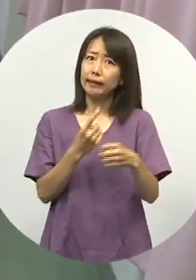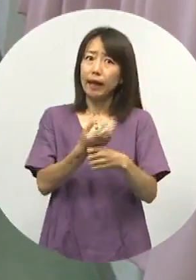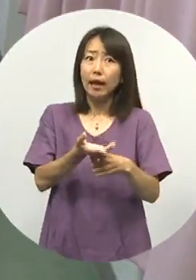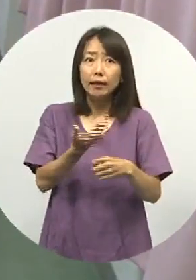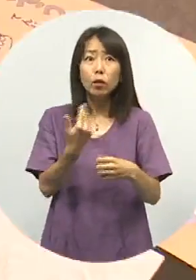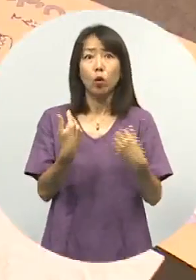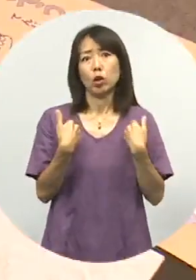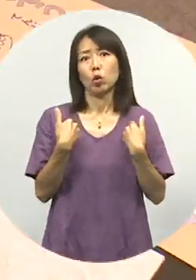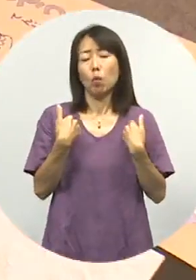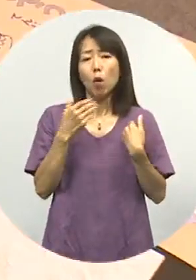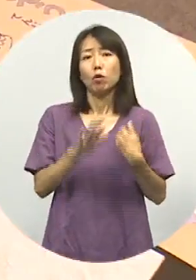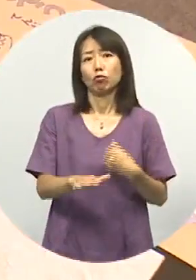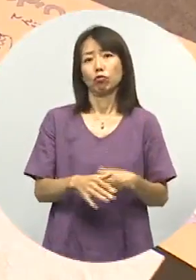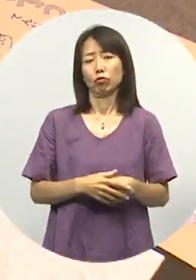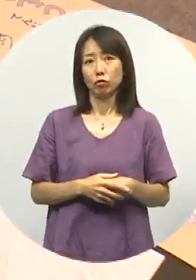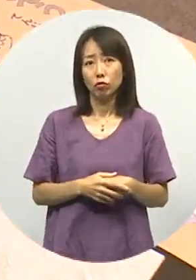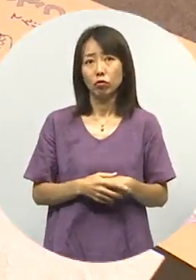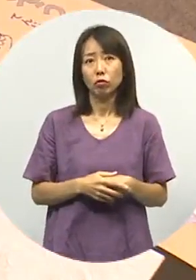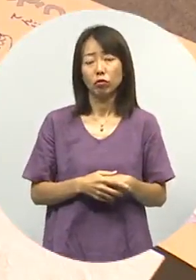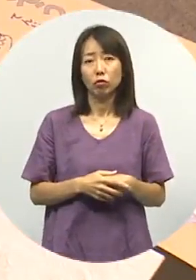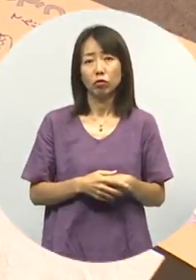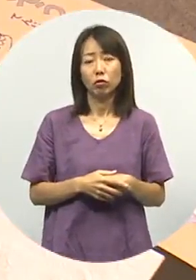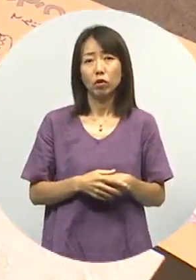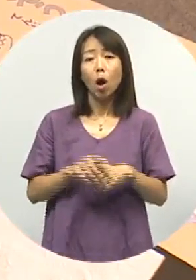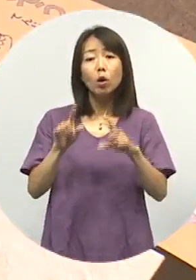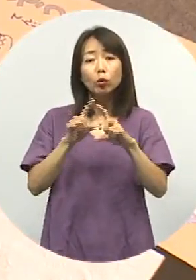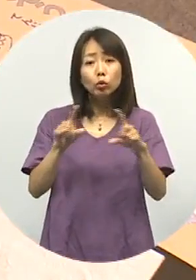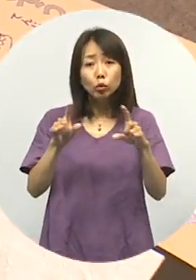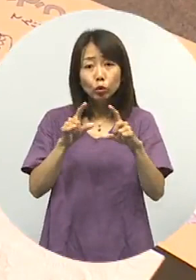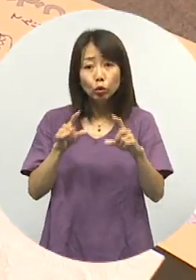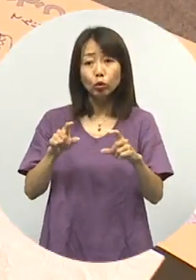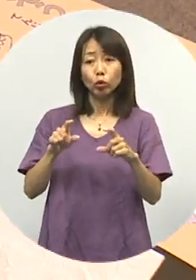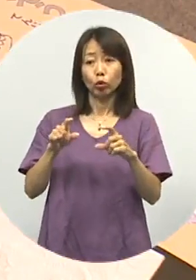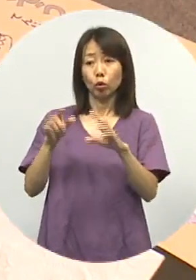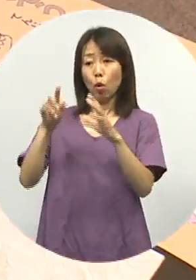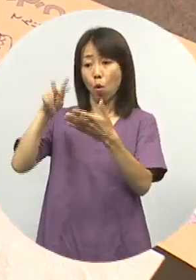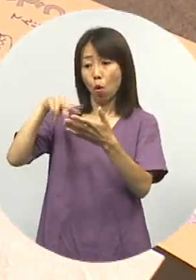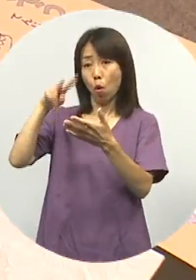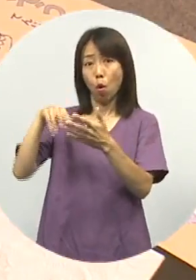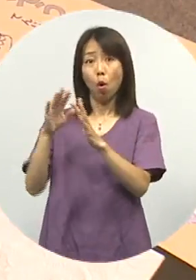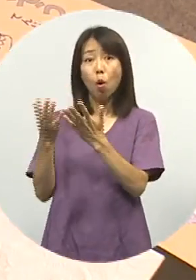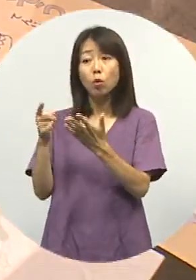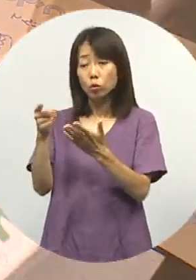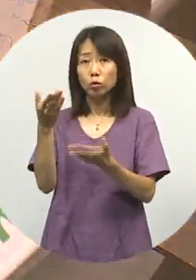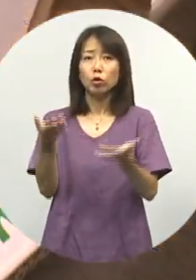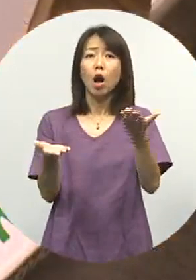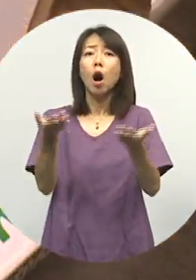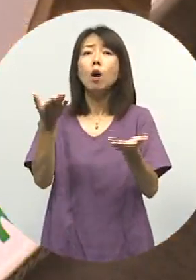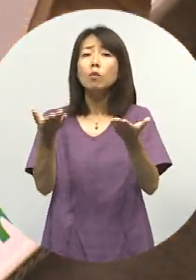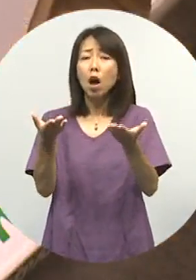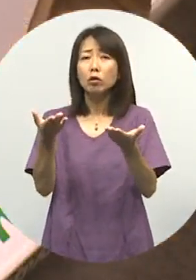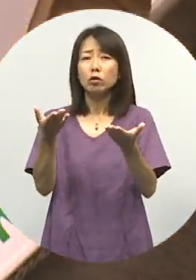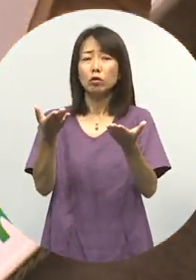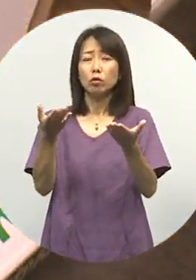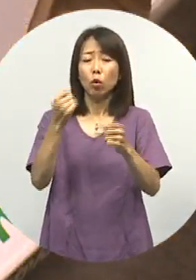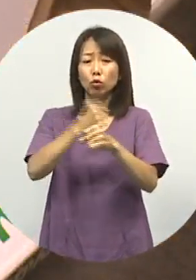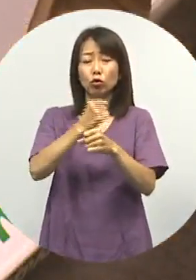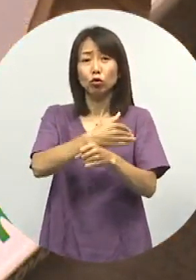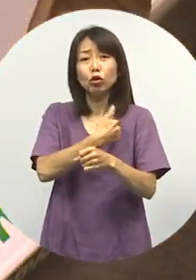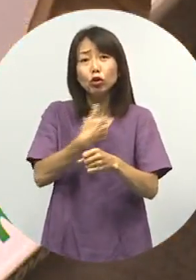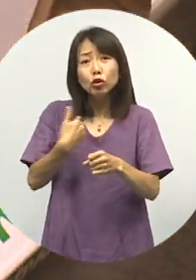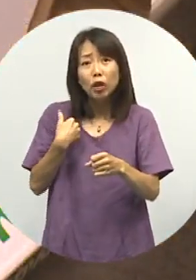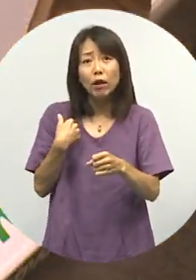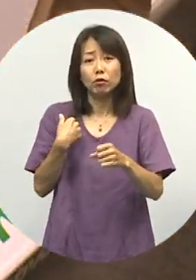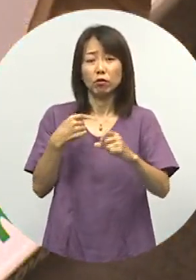。で、年間出版される一般の活字図書に比べればほんのわずかしか制作できませんので、